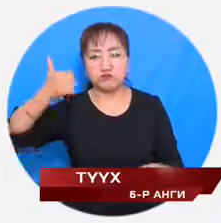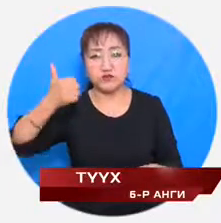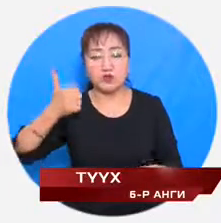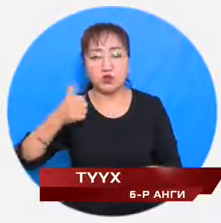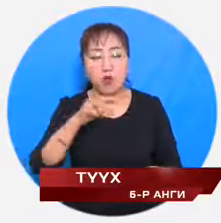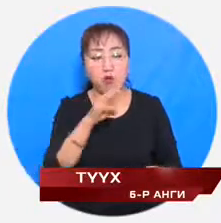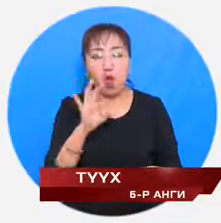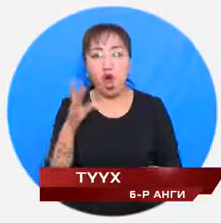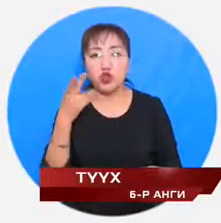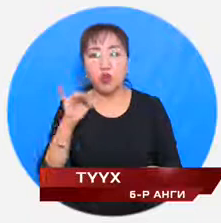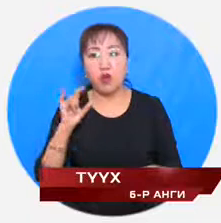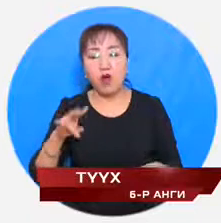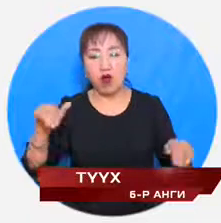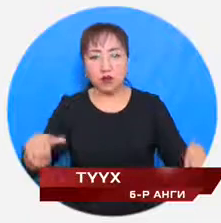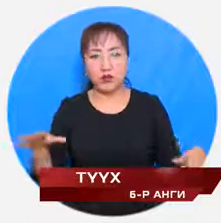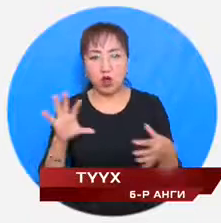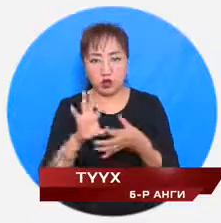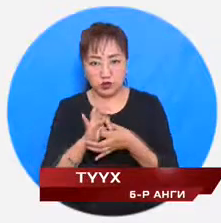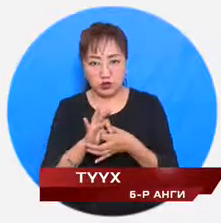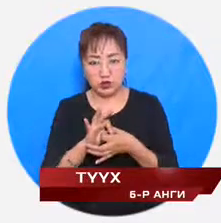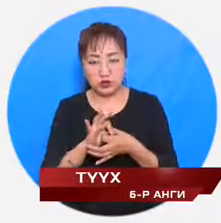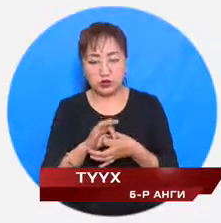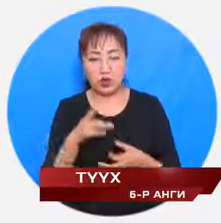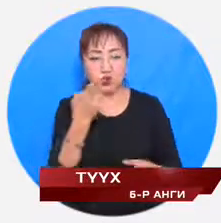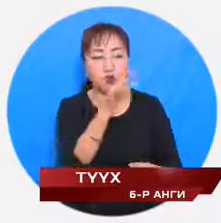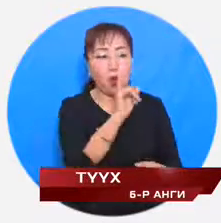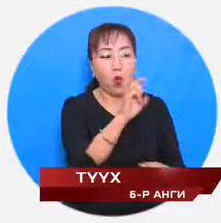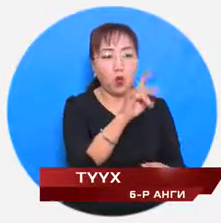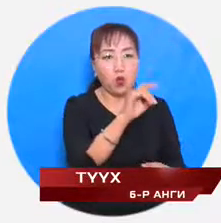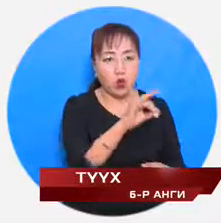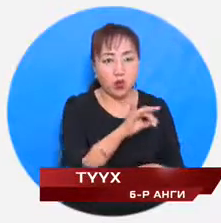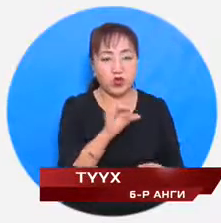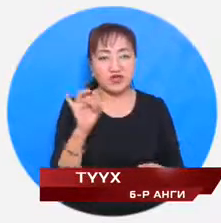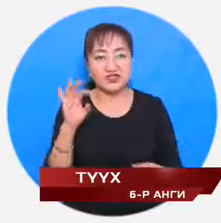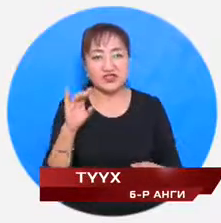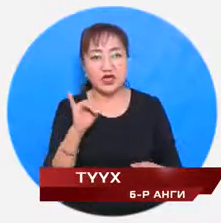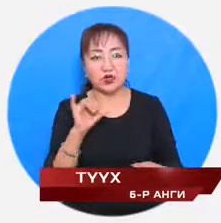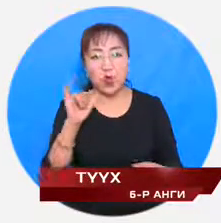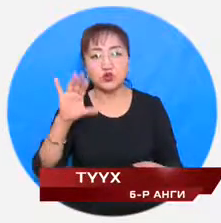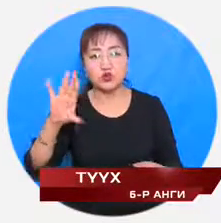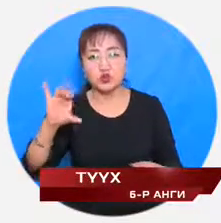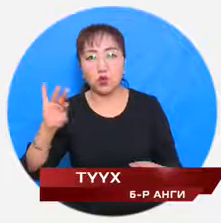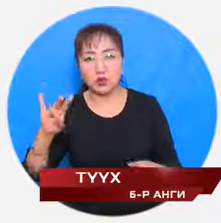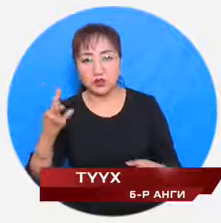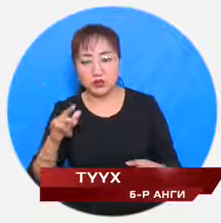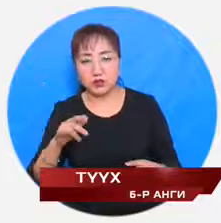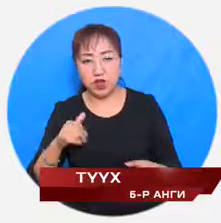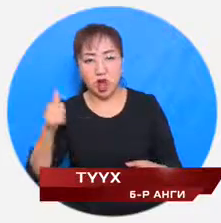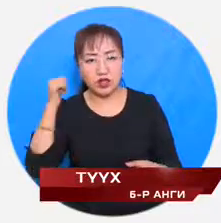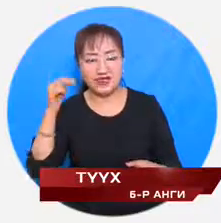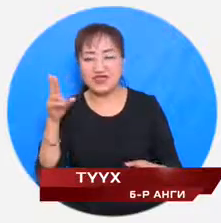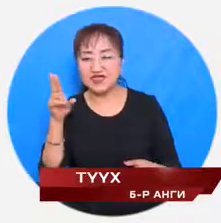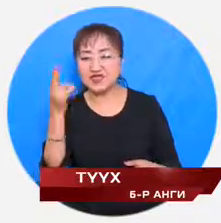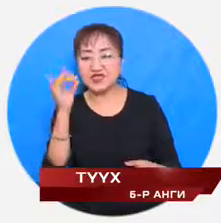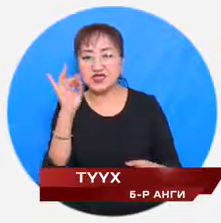ажиллагаатай шууд холбоотой бөгөөд Дунхуу болон Юйжан, Усуун болон хойд талын Дэнлинийг